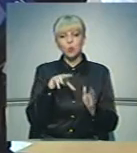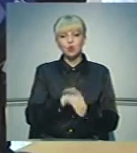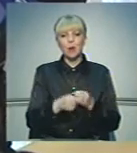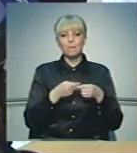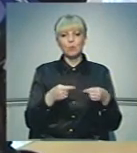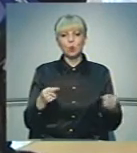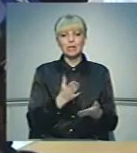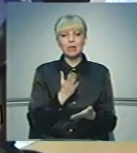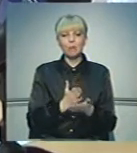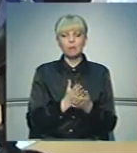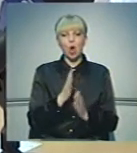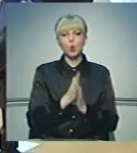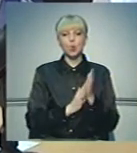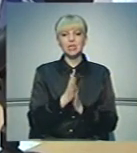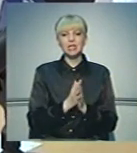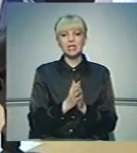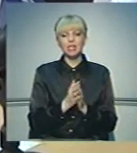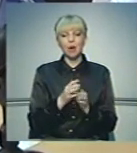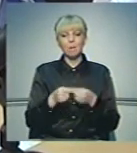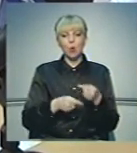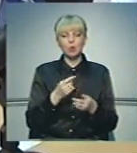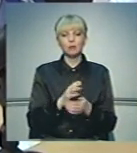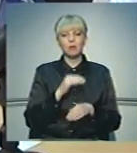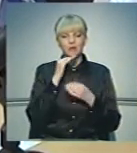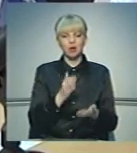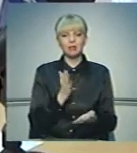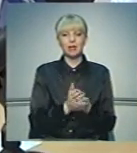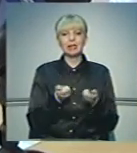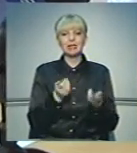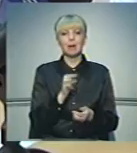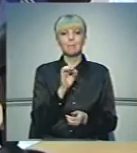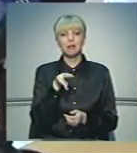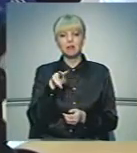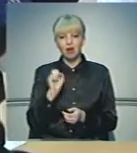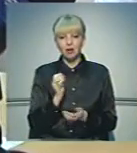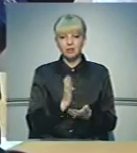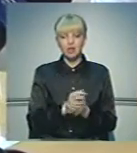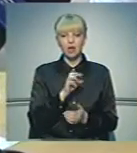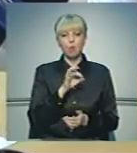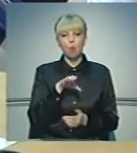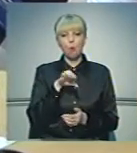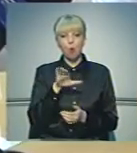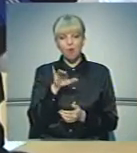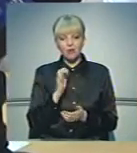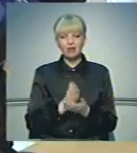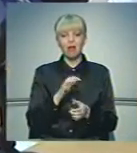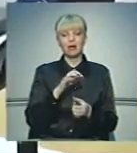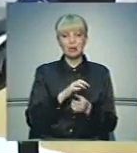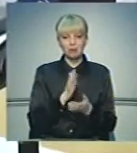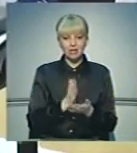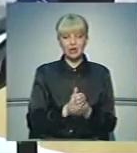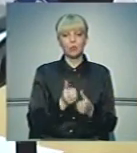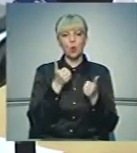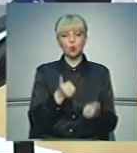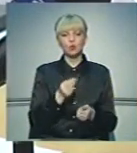продукти, які мають рослинного походження, які мають достатню кількість білка. Це є бобові, є гриби.